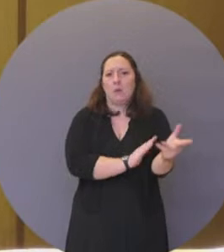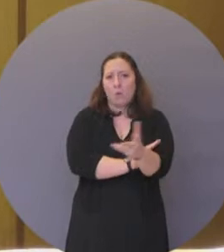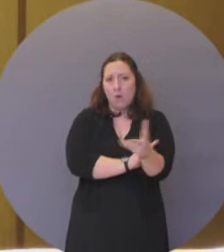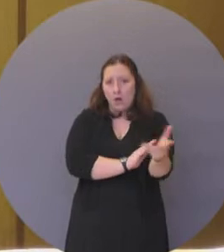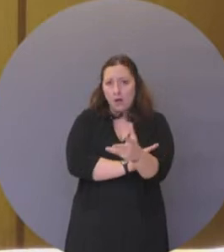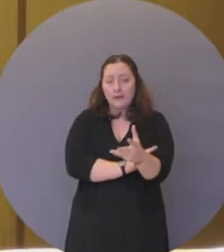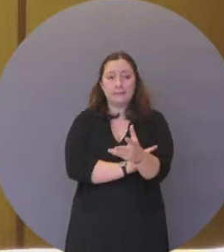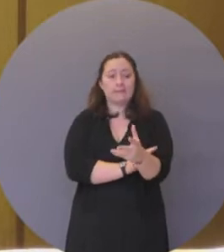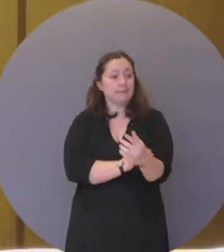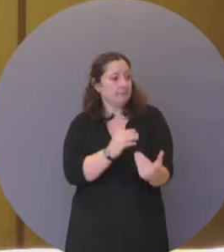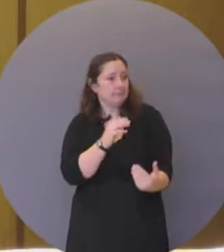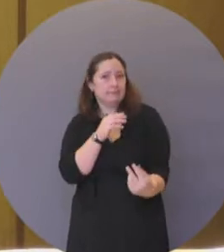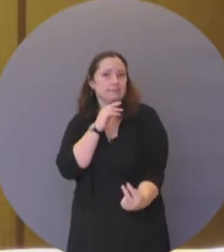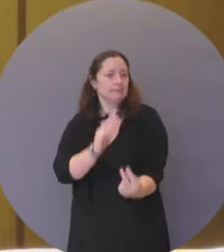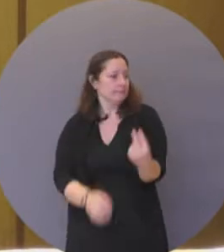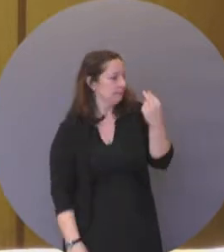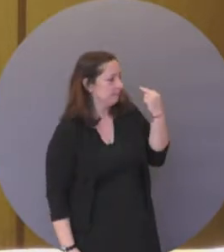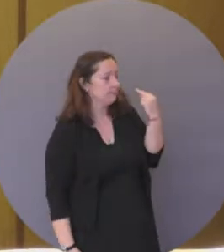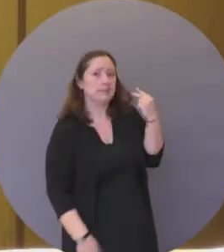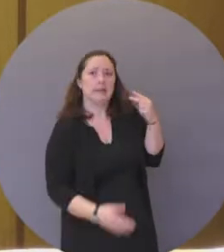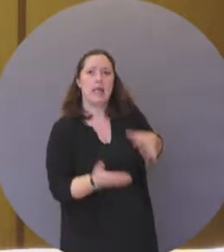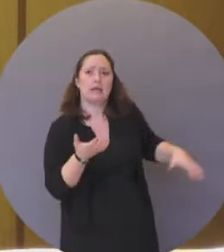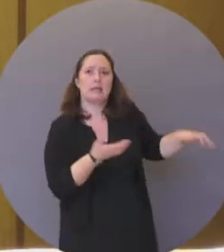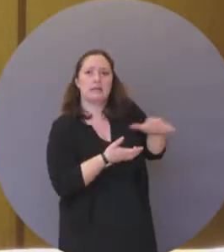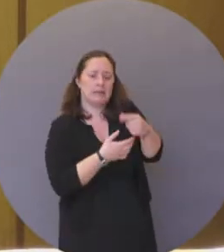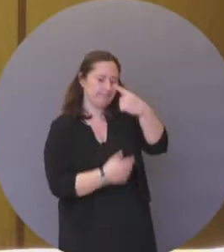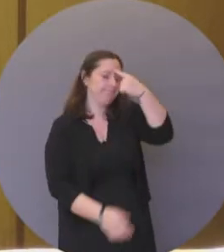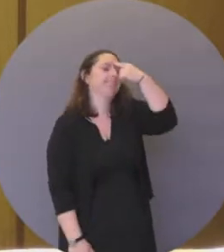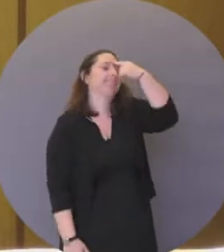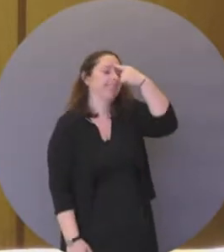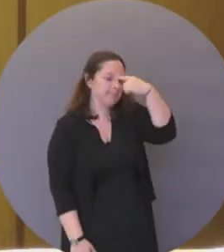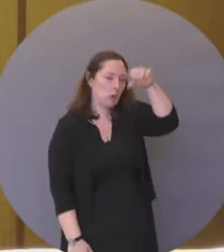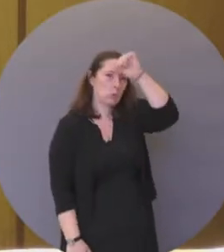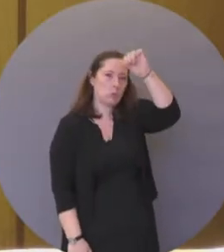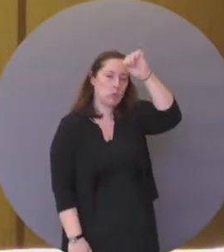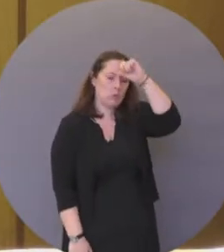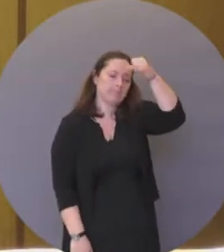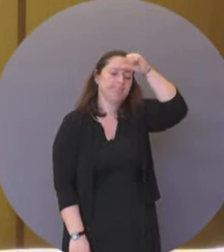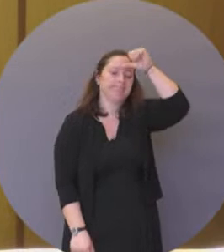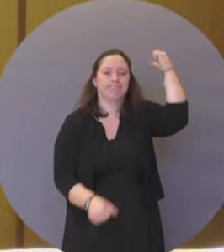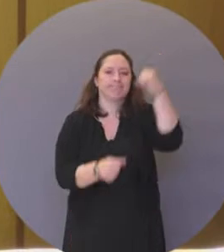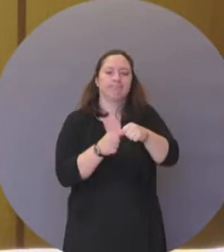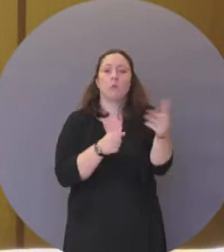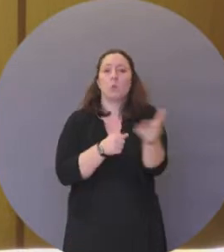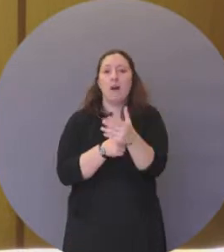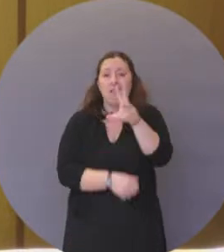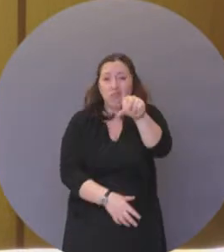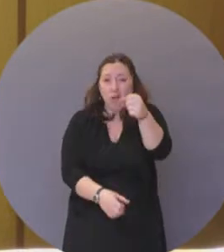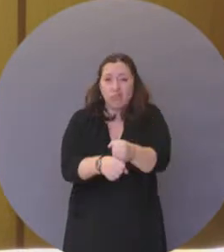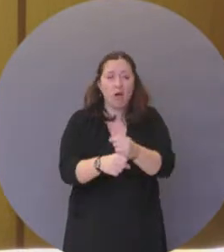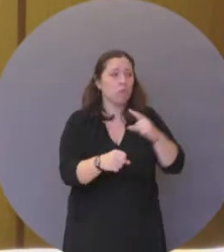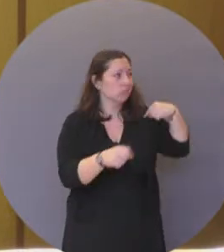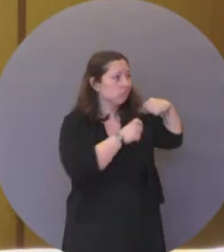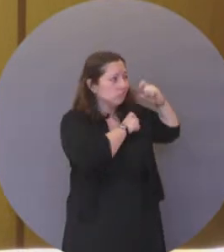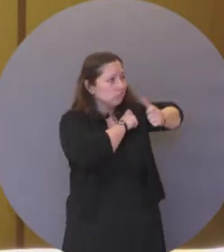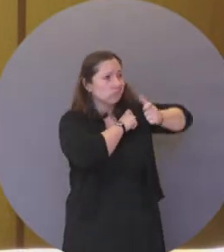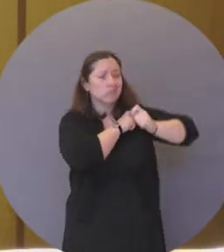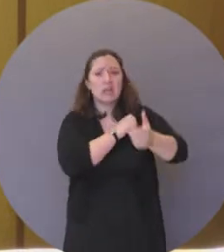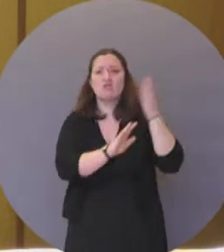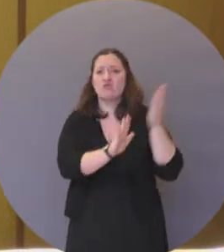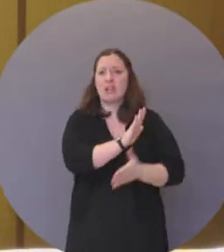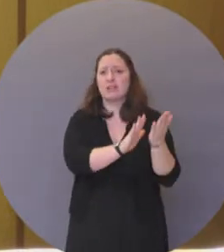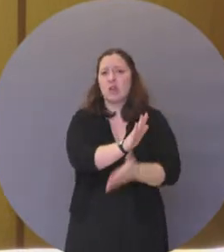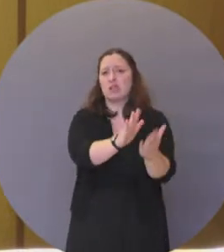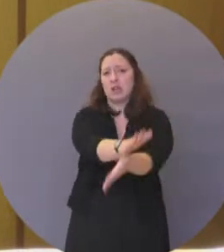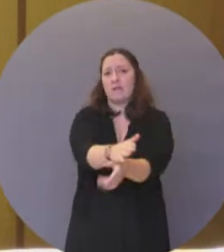enseignements de la crise actuelle pour revenir sur les 30 années de libéralisation nocives et garantir ainsi de nouveaux pour